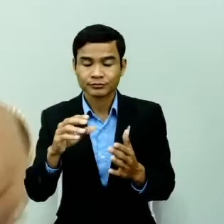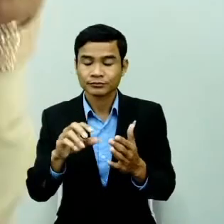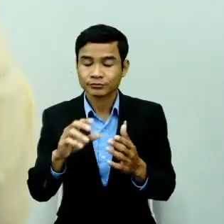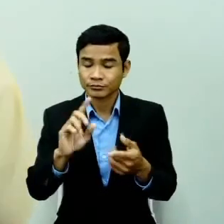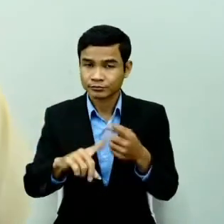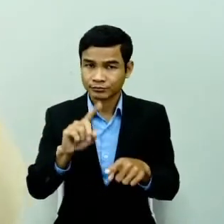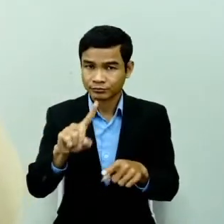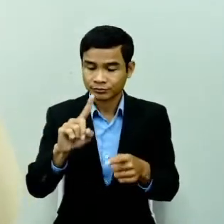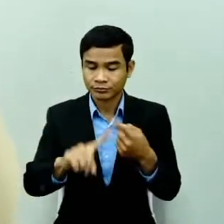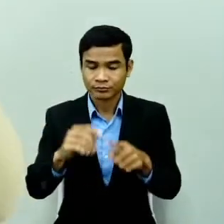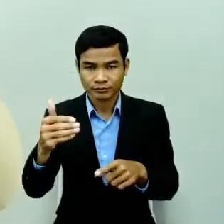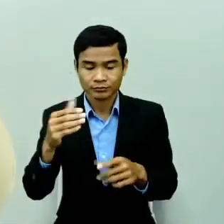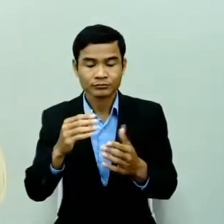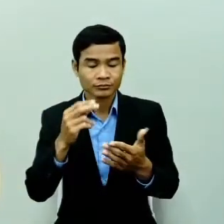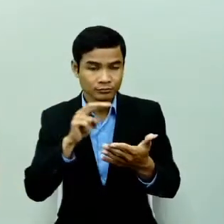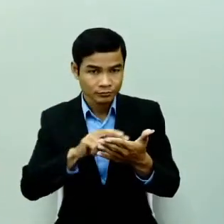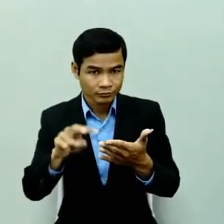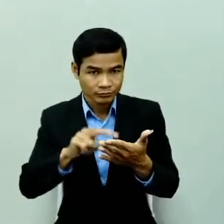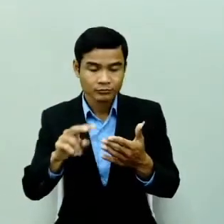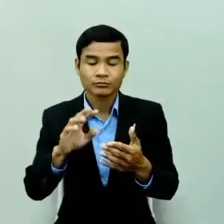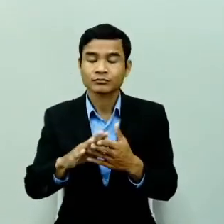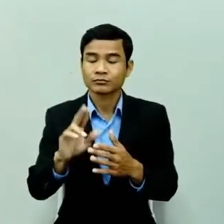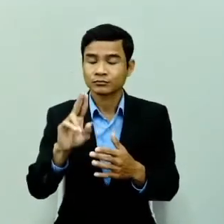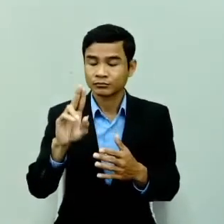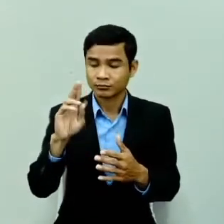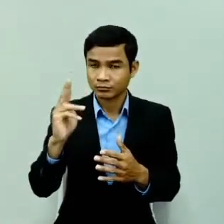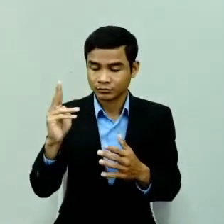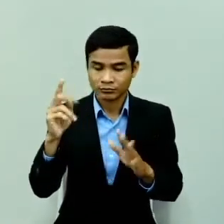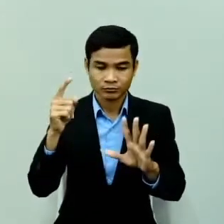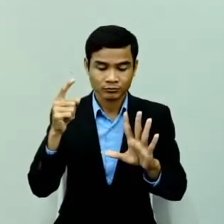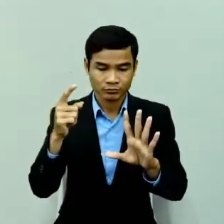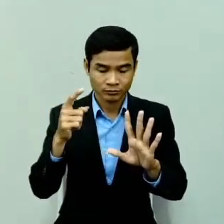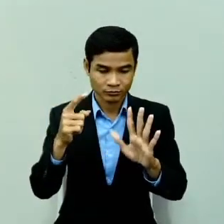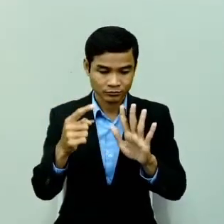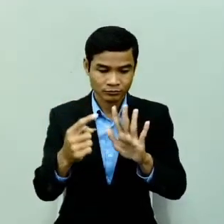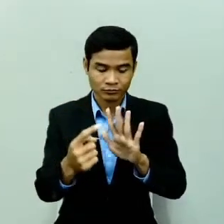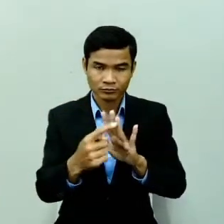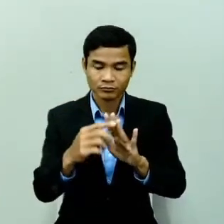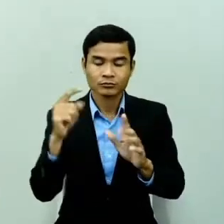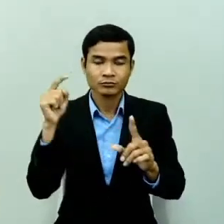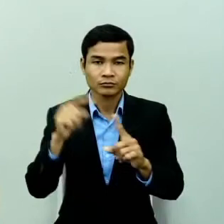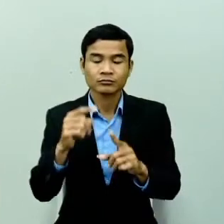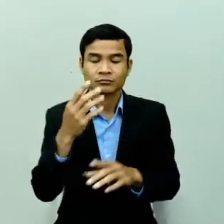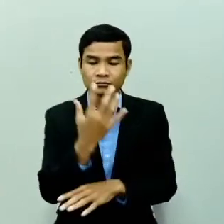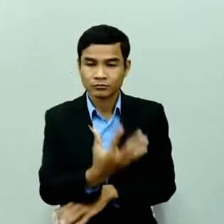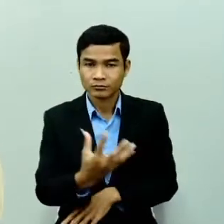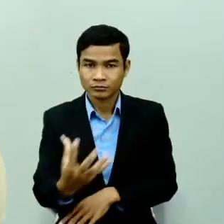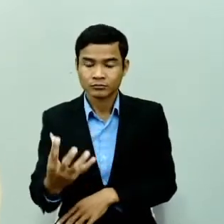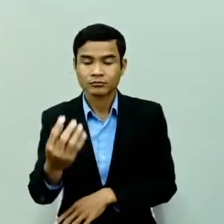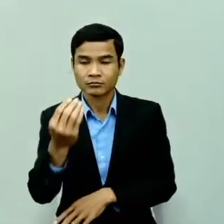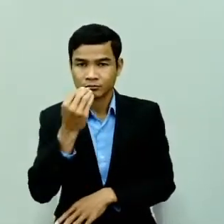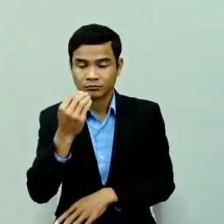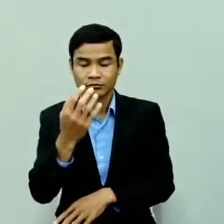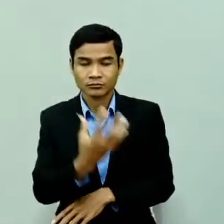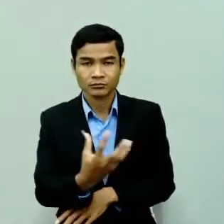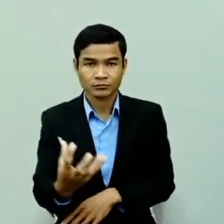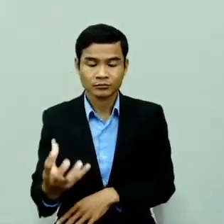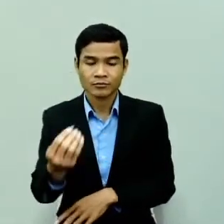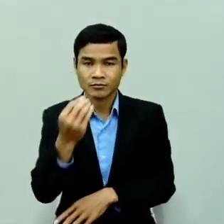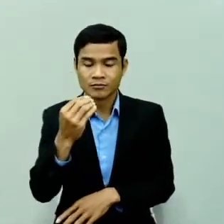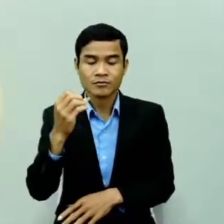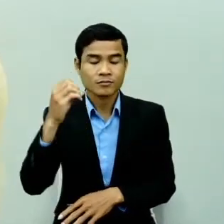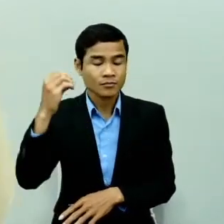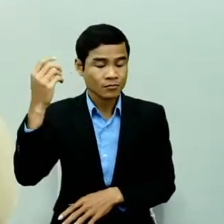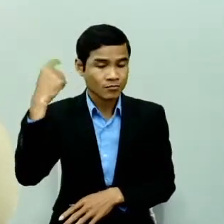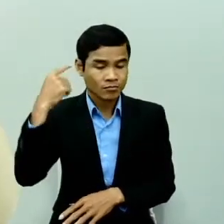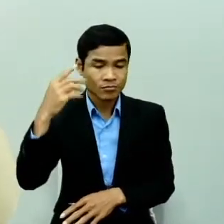bún con ăn cha tăng pì lỗ rồi hốt đờ á à ha nhưng cứ ạ so đại dương bàn riêng cả bị thay mà sờ